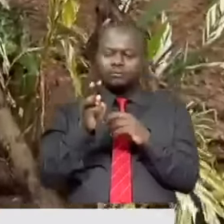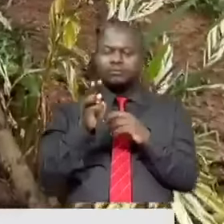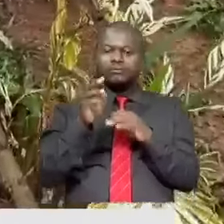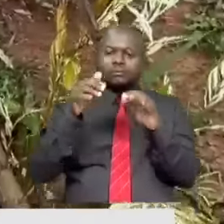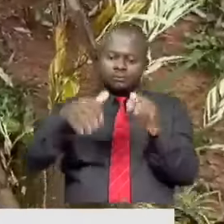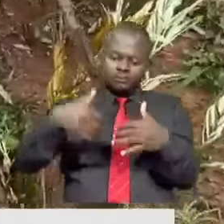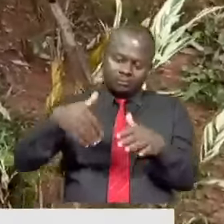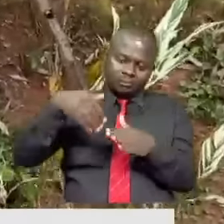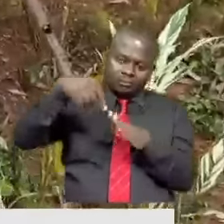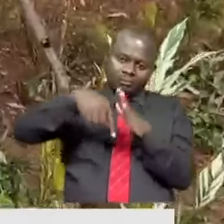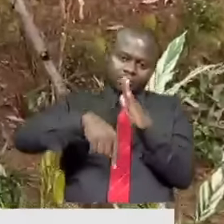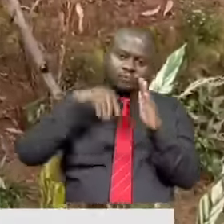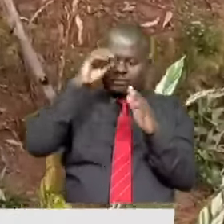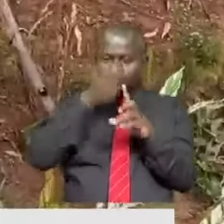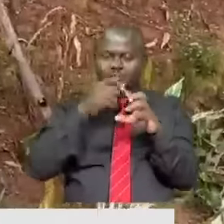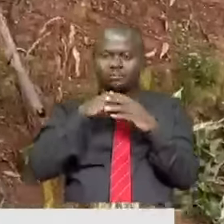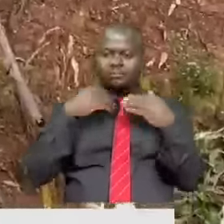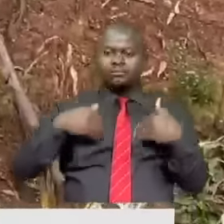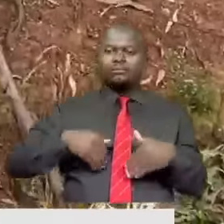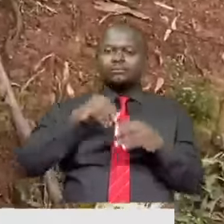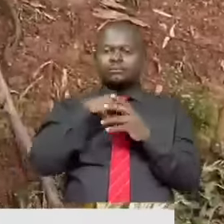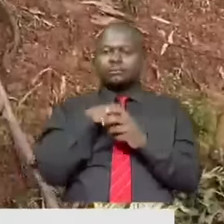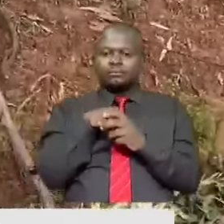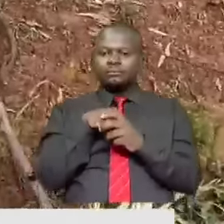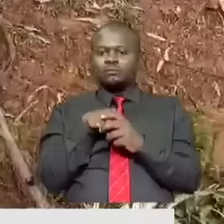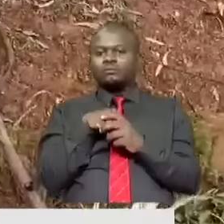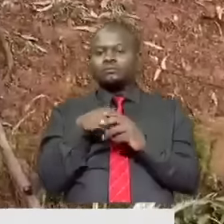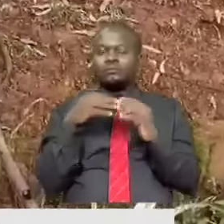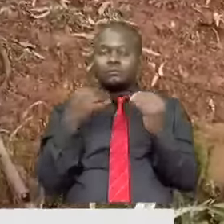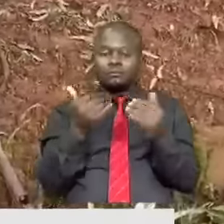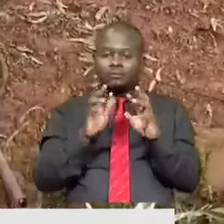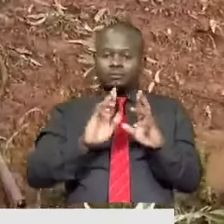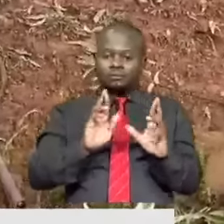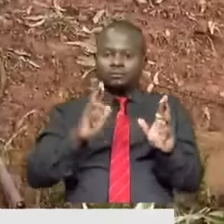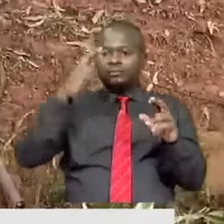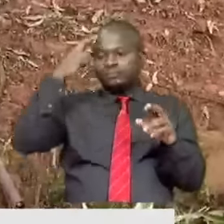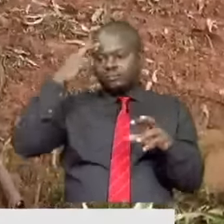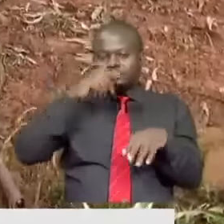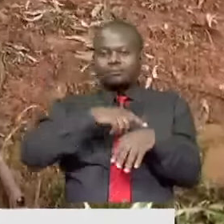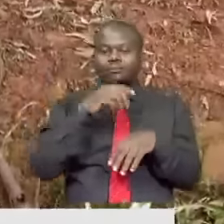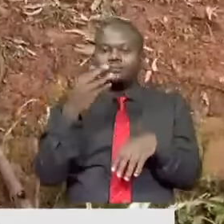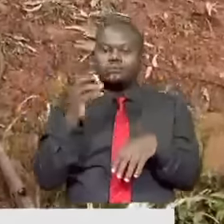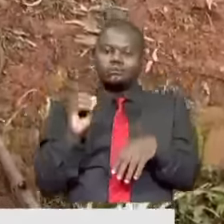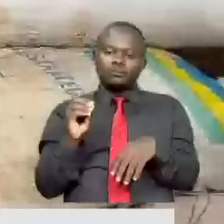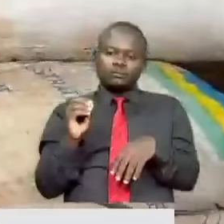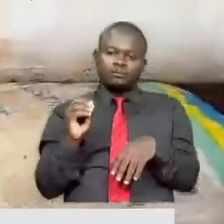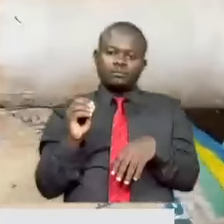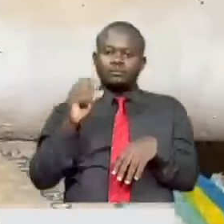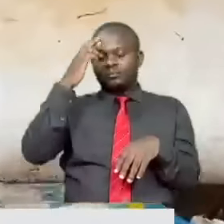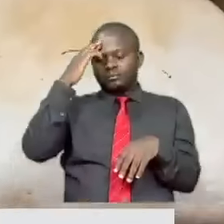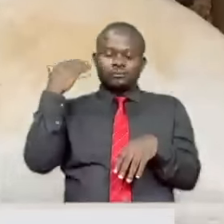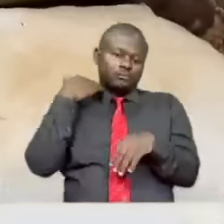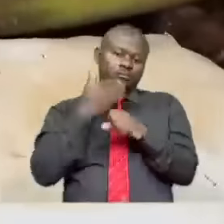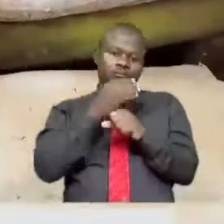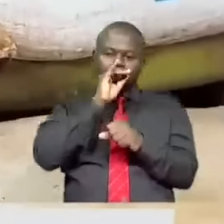tuzacukura kugira ngo tuvanemo iyo mibiri irimo uku kwitegura kwibuka ku nshuro ya 30 kwibuka jenoside